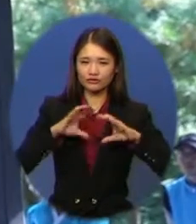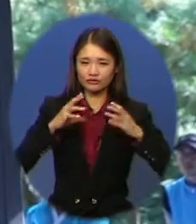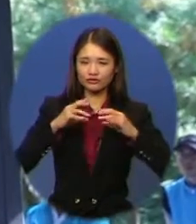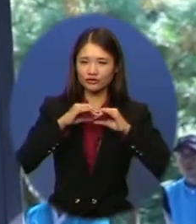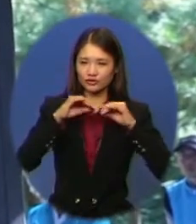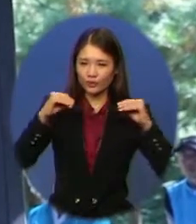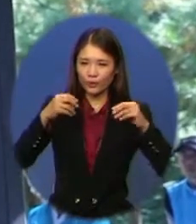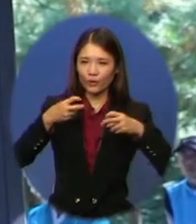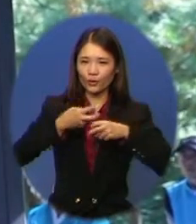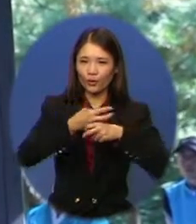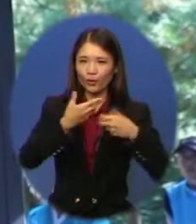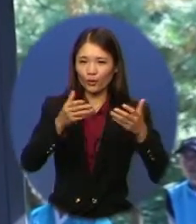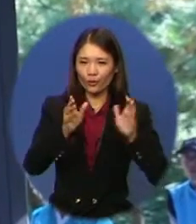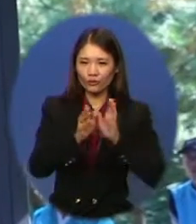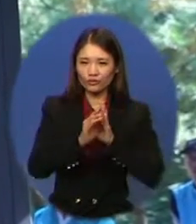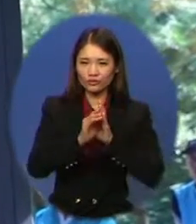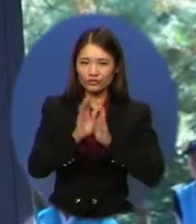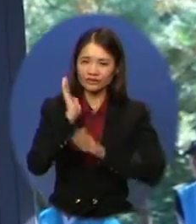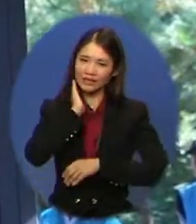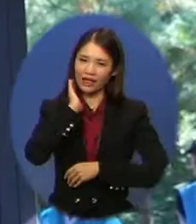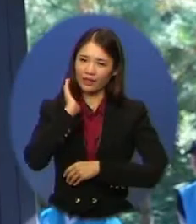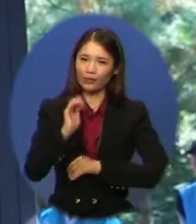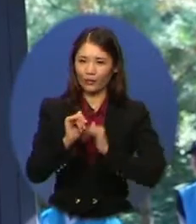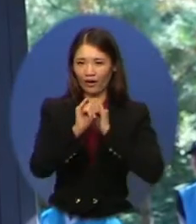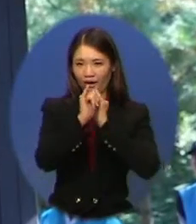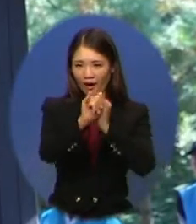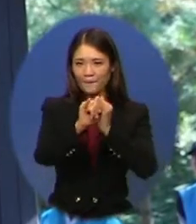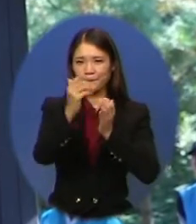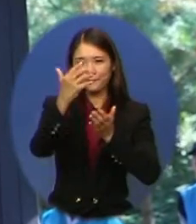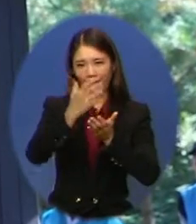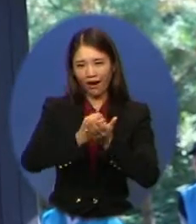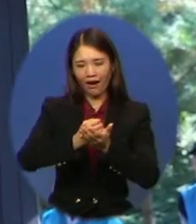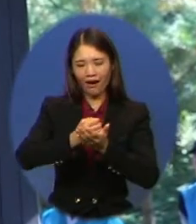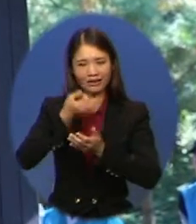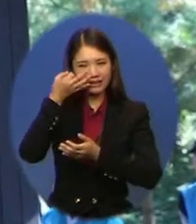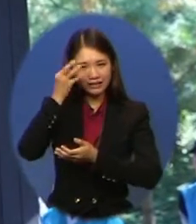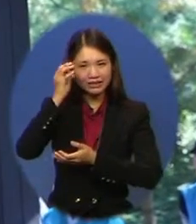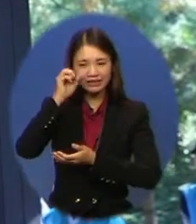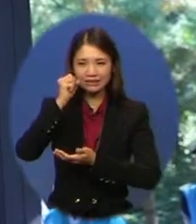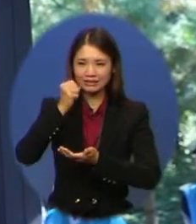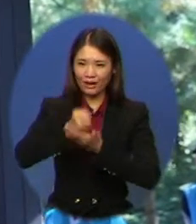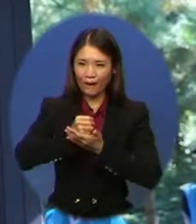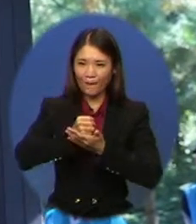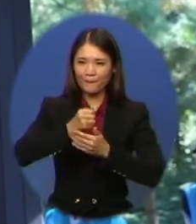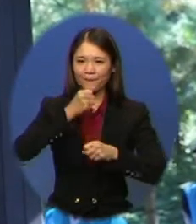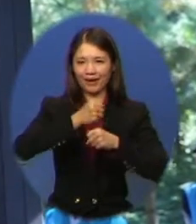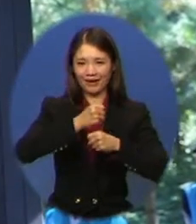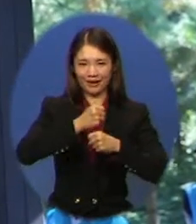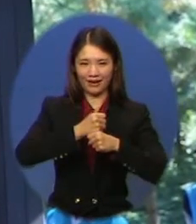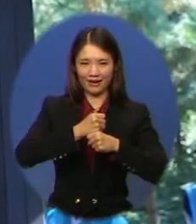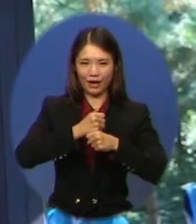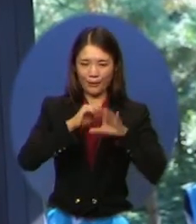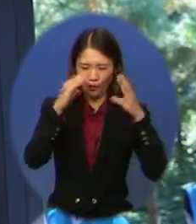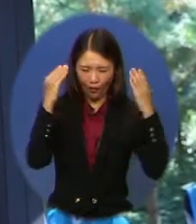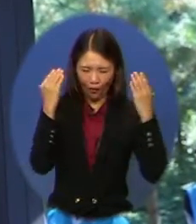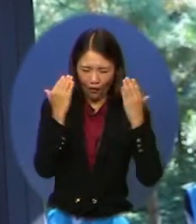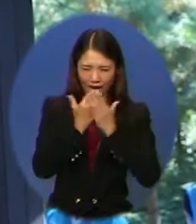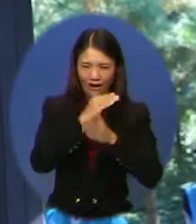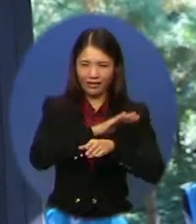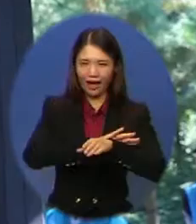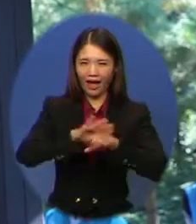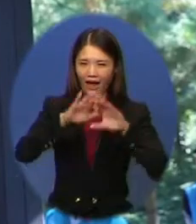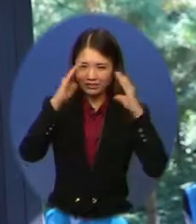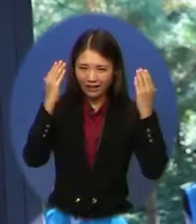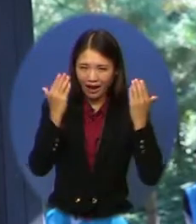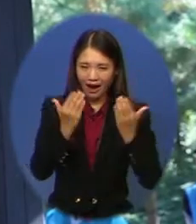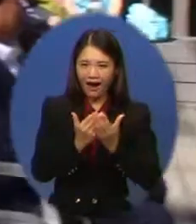국토교통부 장관상을 바로 받을 정도로 모든 면에서 잘 되어 있는 무장애 등산로로